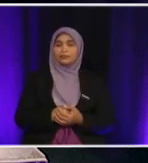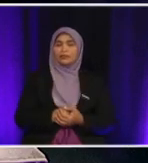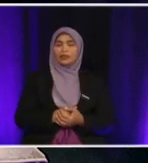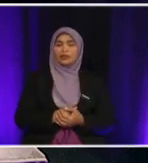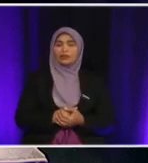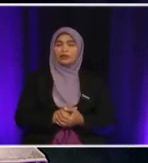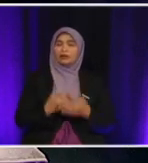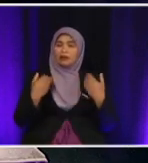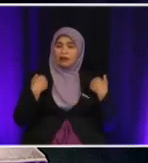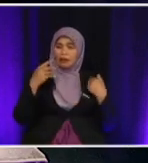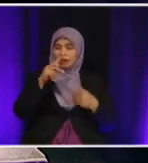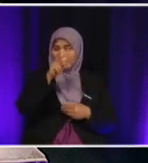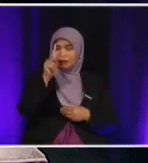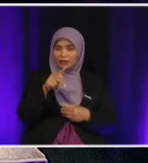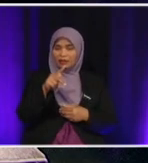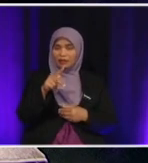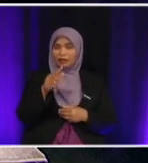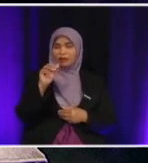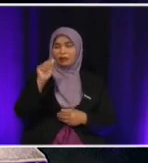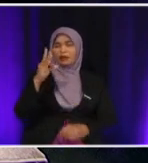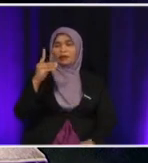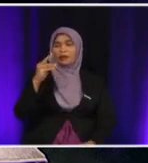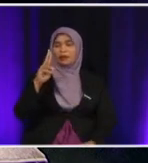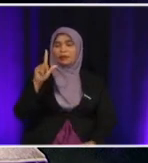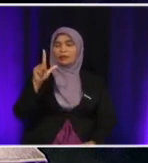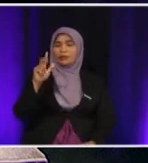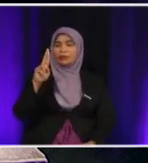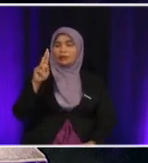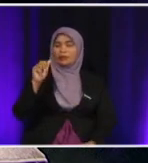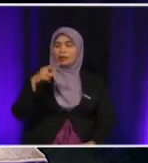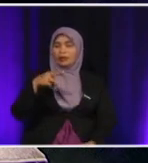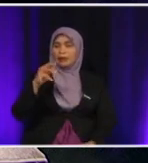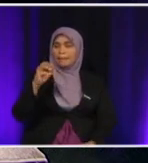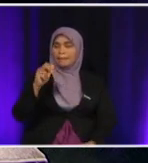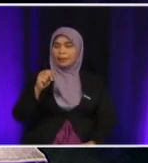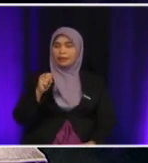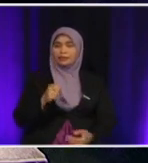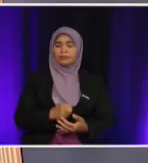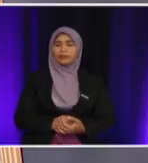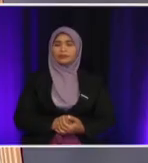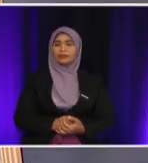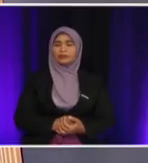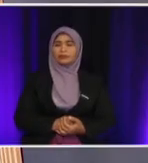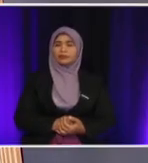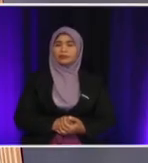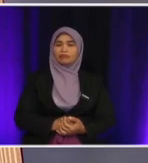Abdurrahman bin Auf telah menerima tawaran daripada saudaranya saat bin Arabi ini